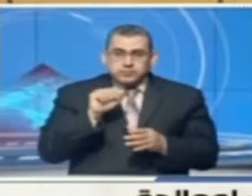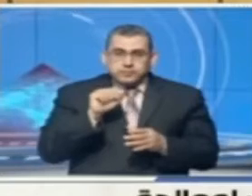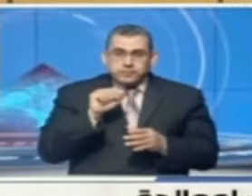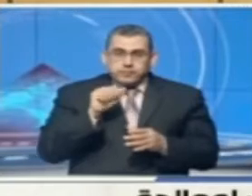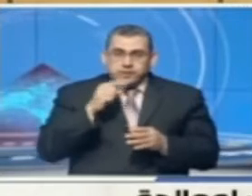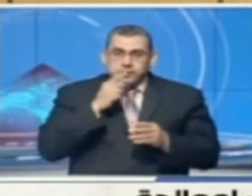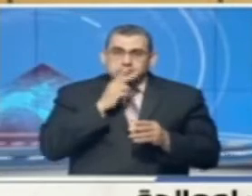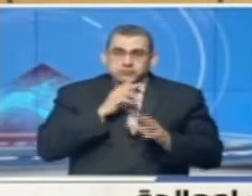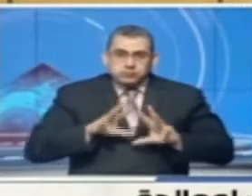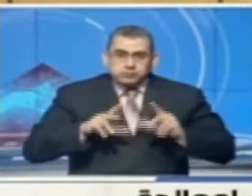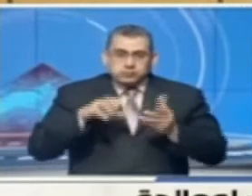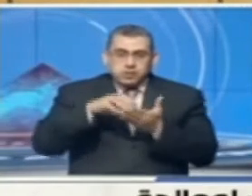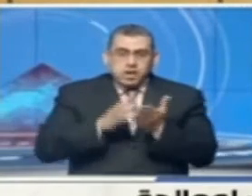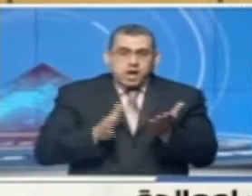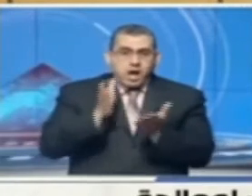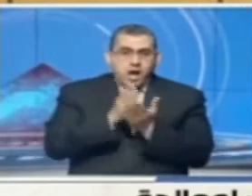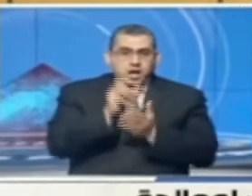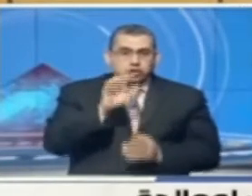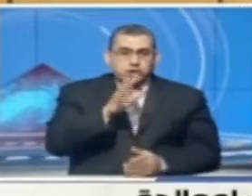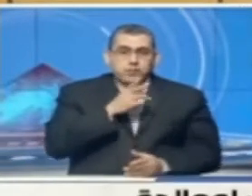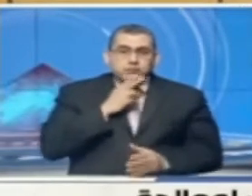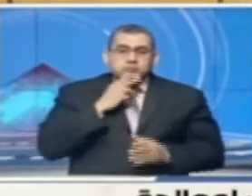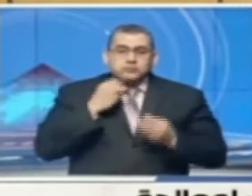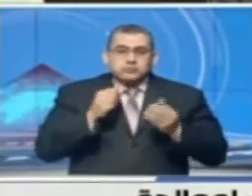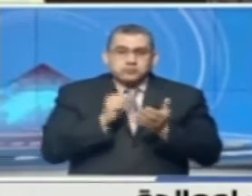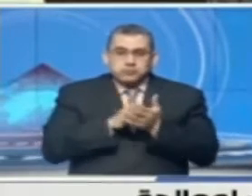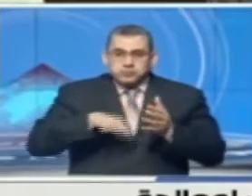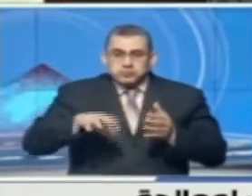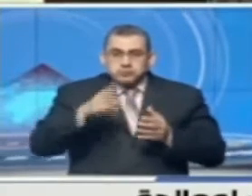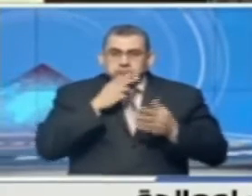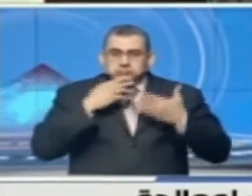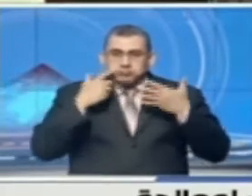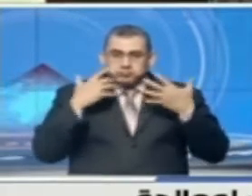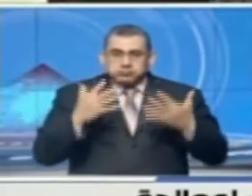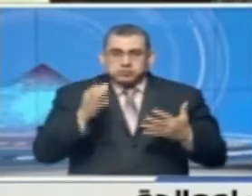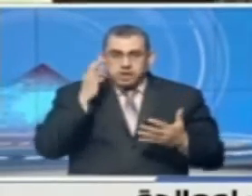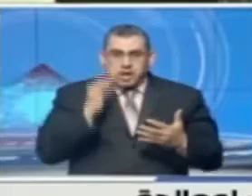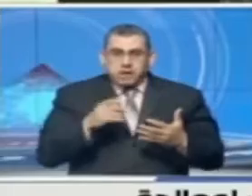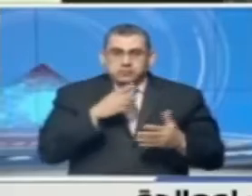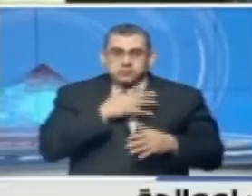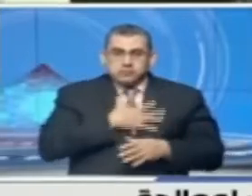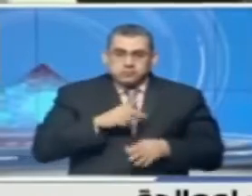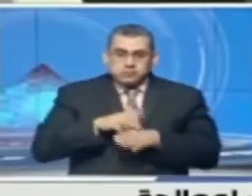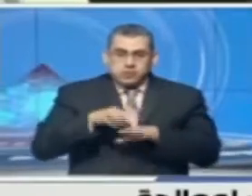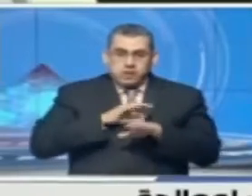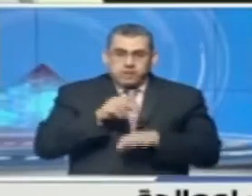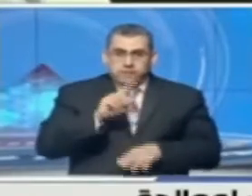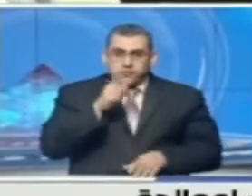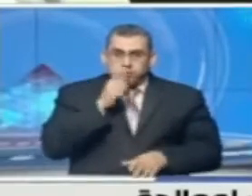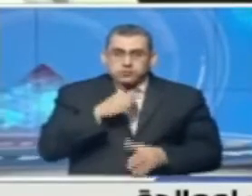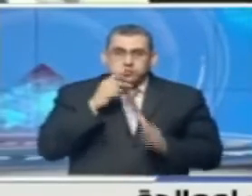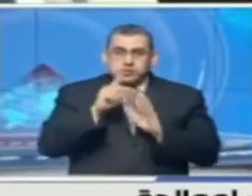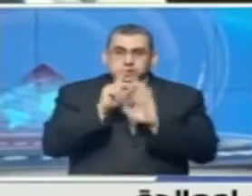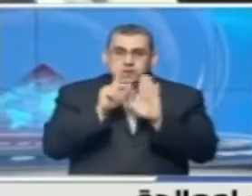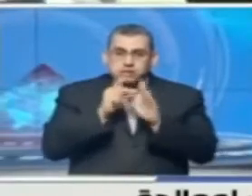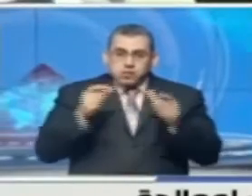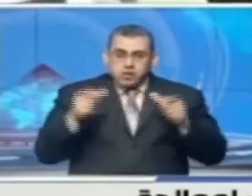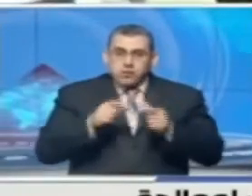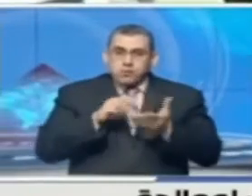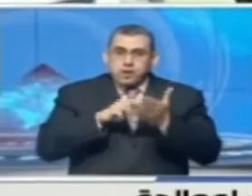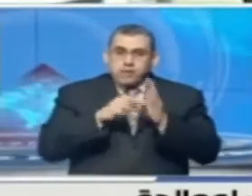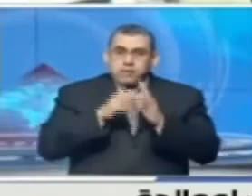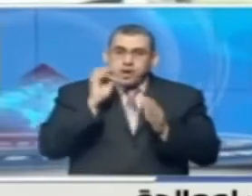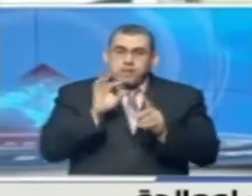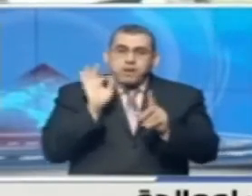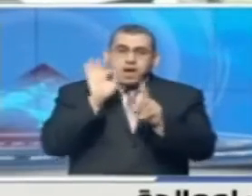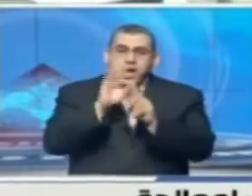بالبيئة وحق المواطن في بيئة نظيفة وملائمة. وانتهت الورشة إلى عدد من التوصيات تستهدف تأهيل